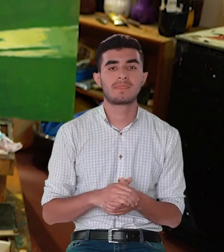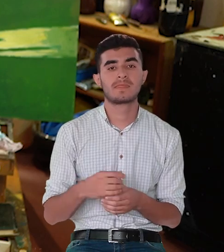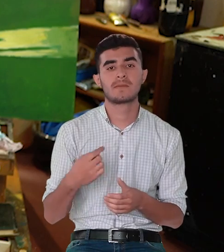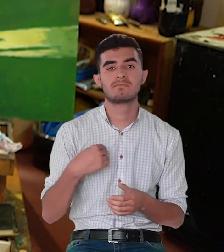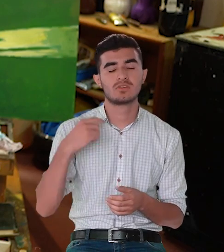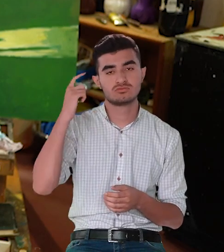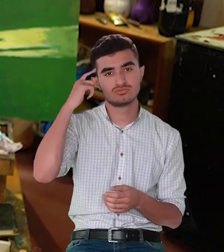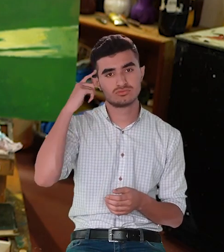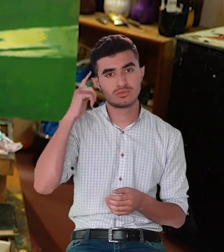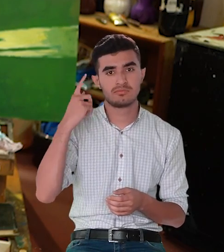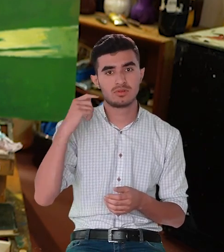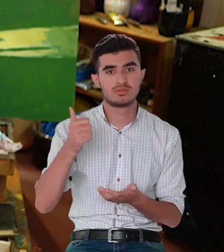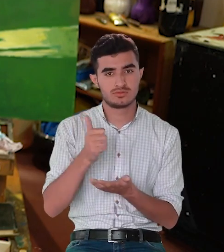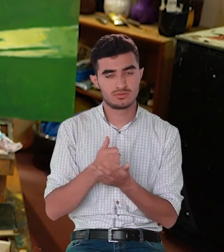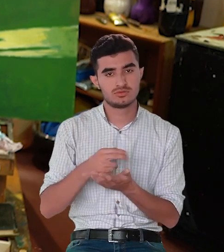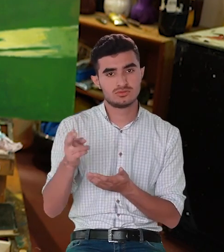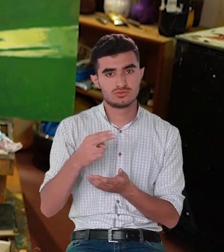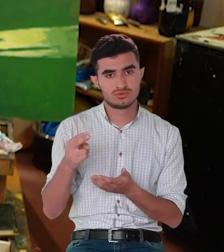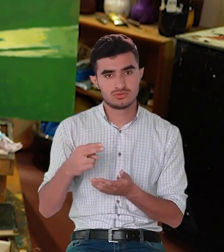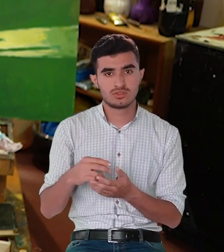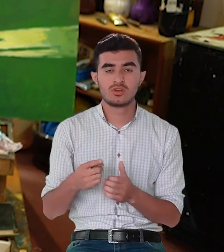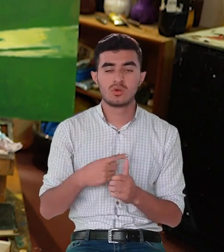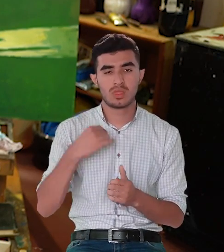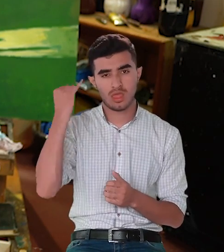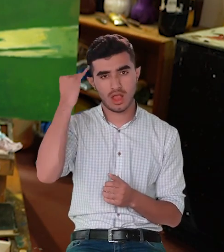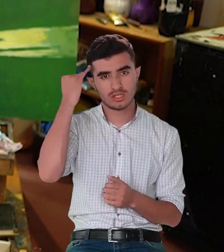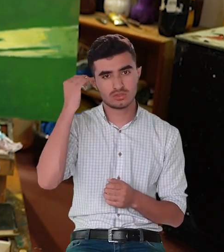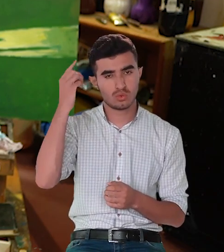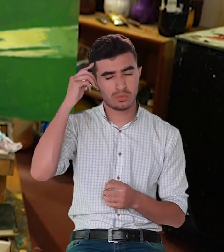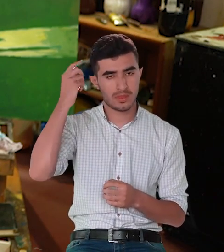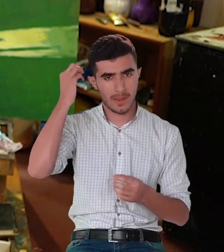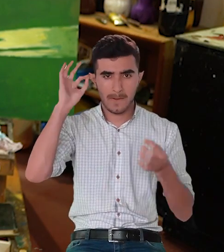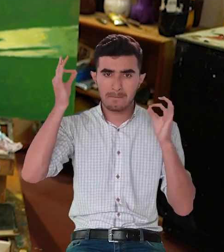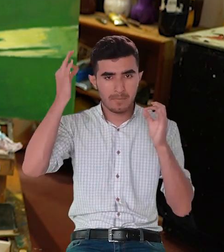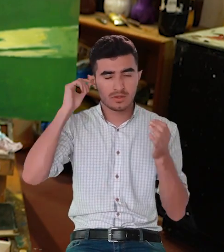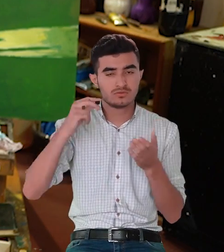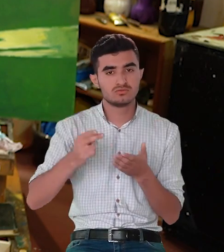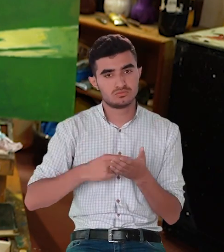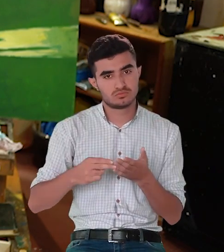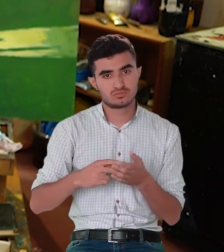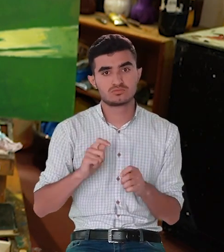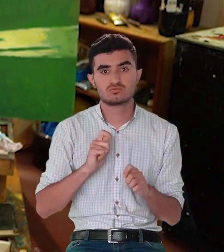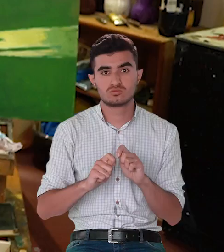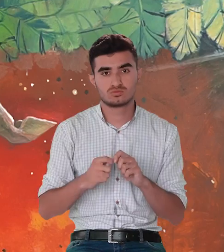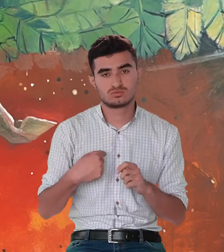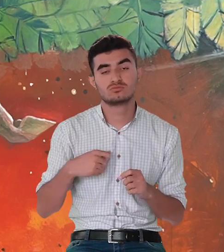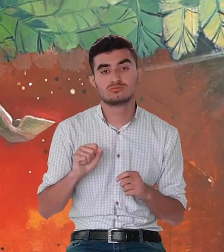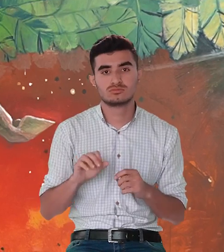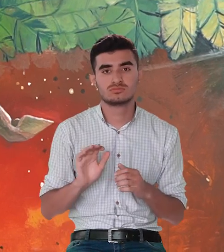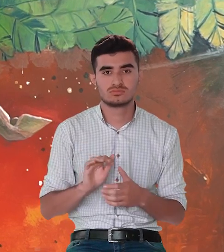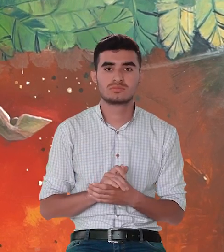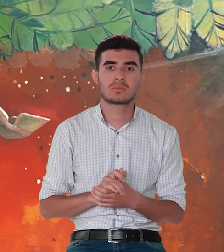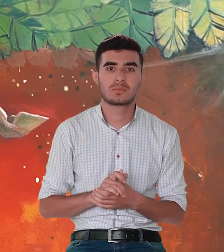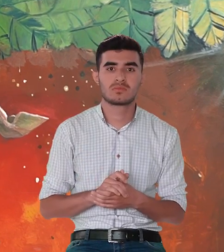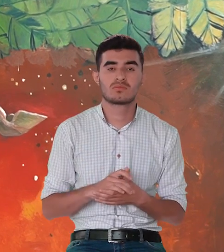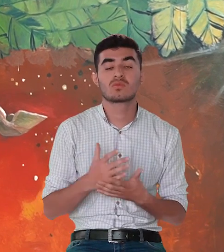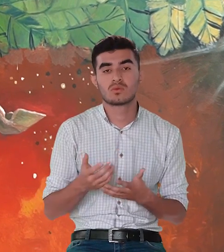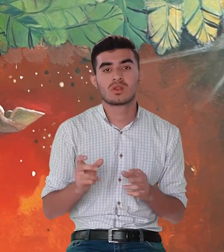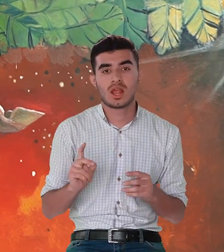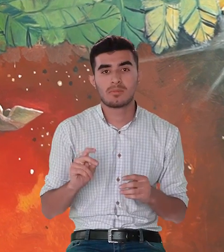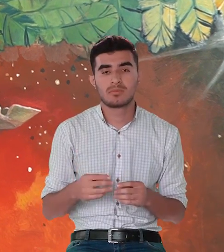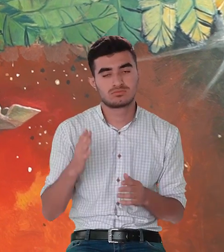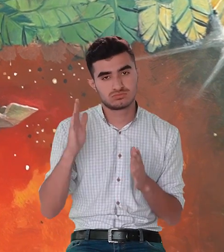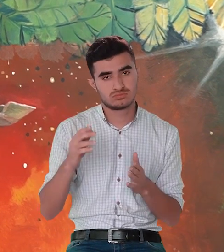وہ ہے سب کچھ، لیکن میں اس سے وہ نہیں کر سکتا تھا، ایز اے پرسن میں نہیں دکھا سکتا، تو پھر وہ ایز